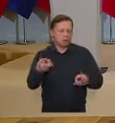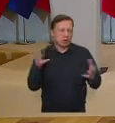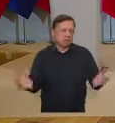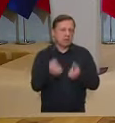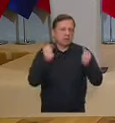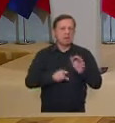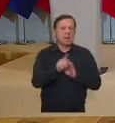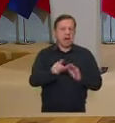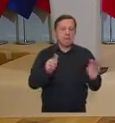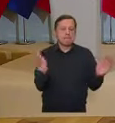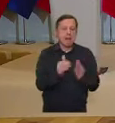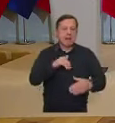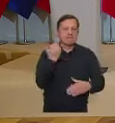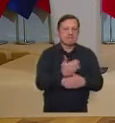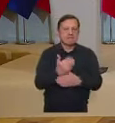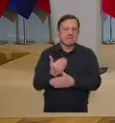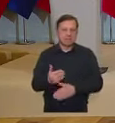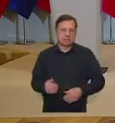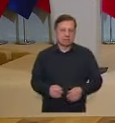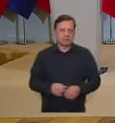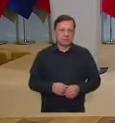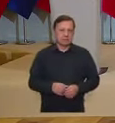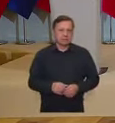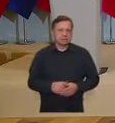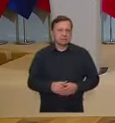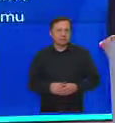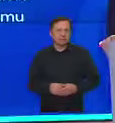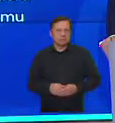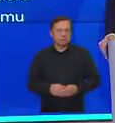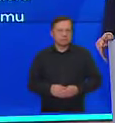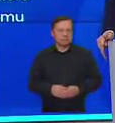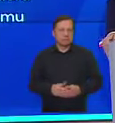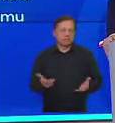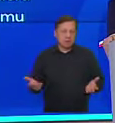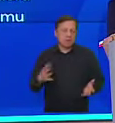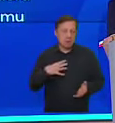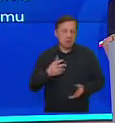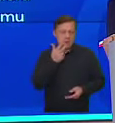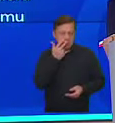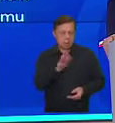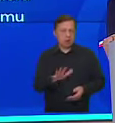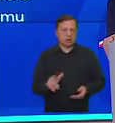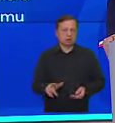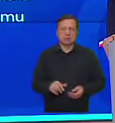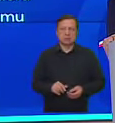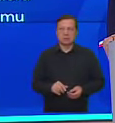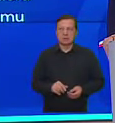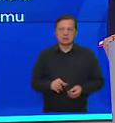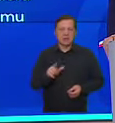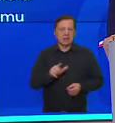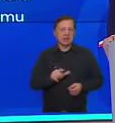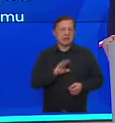drobnych przedsiębiorców? To jest prawdopodobnie pytanie o tarczę antykryzysową. To tak jak pokazywaliśmy w